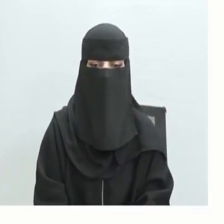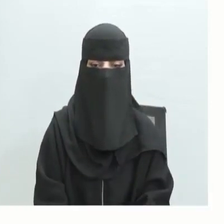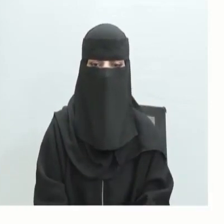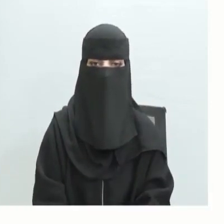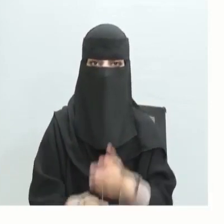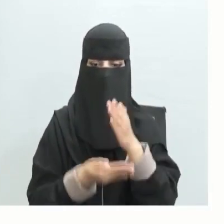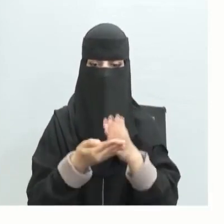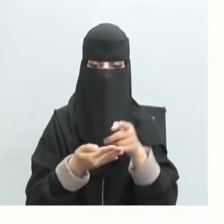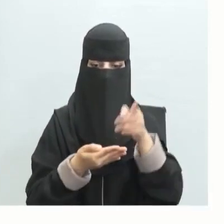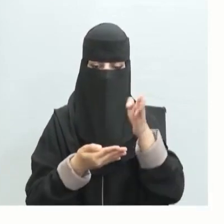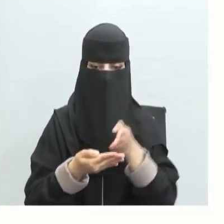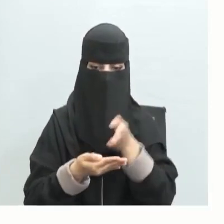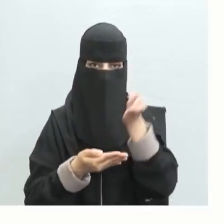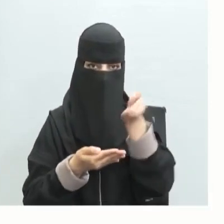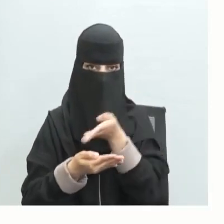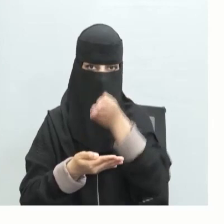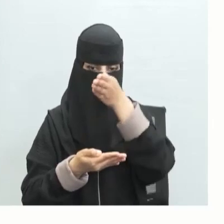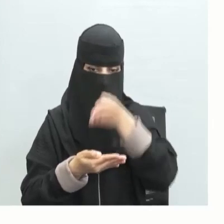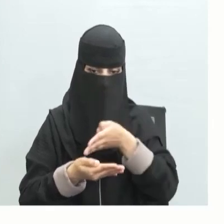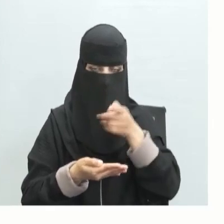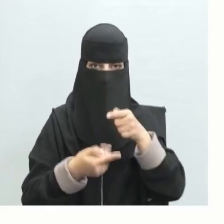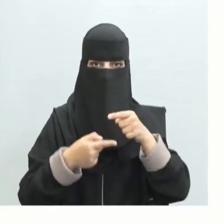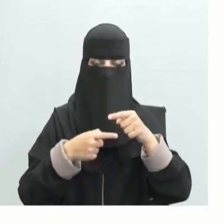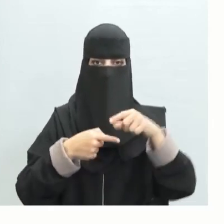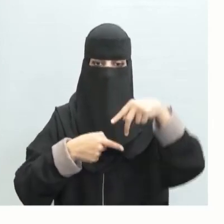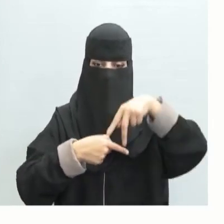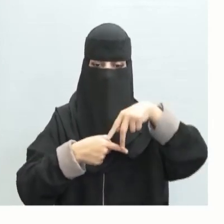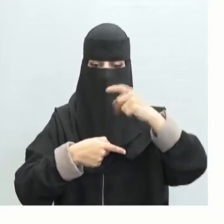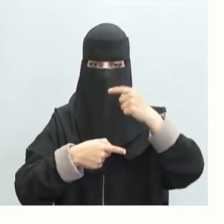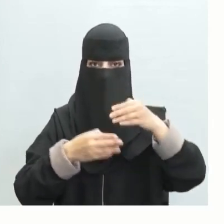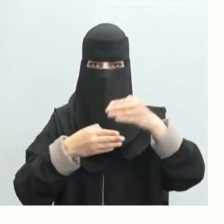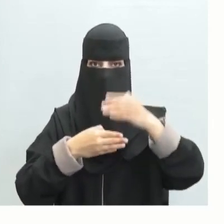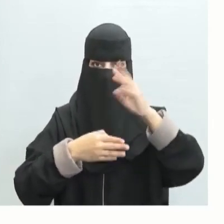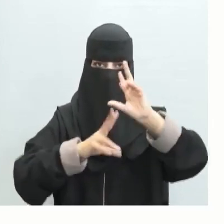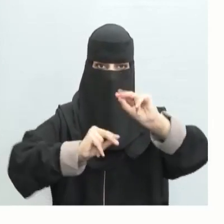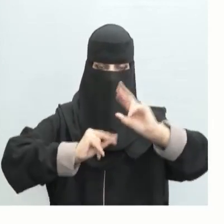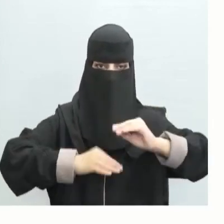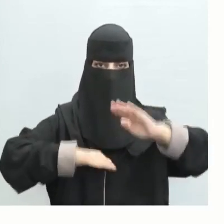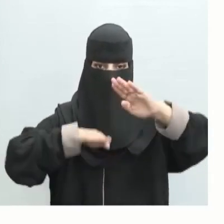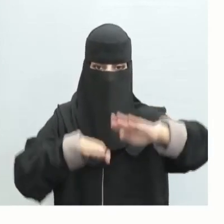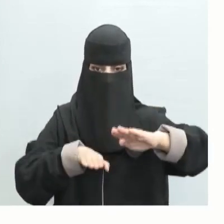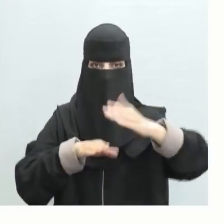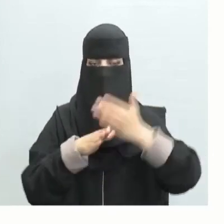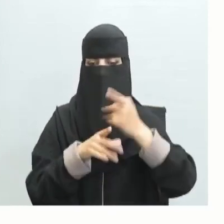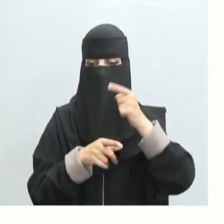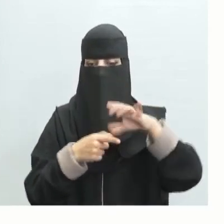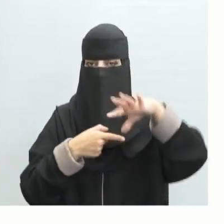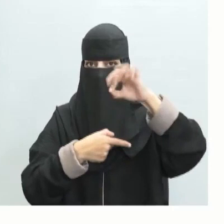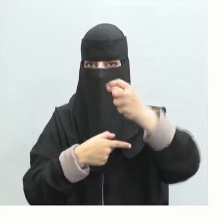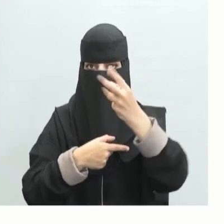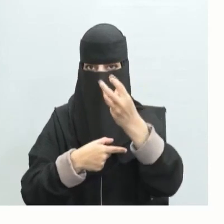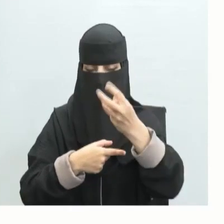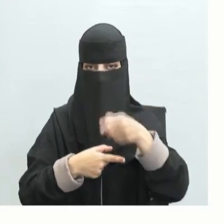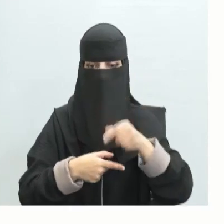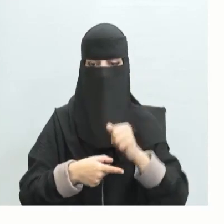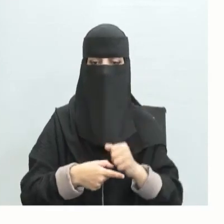هذا المثلث بهذه الصوره فراح يكون عندك هنا مثلث متطابق الاضلاع هذه الزاويه فيه